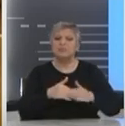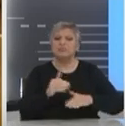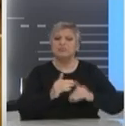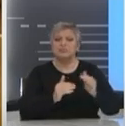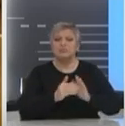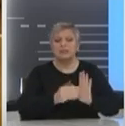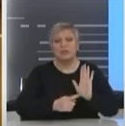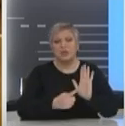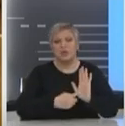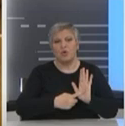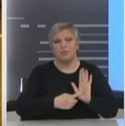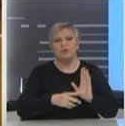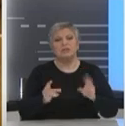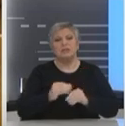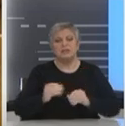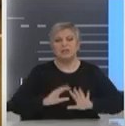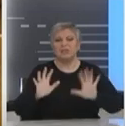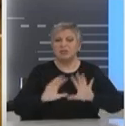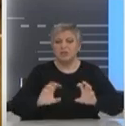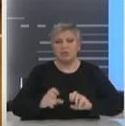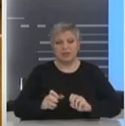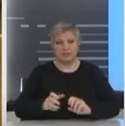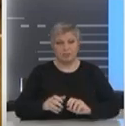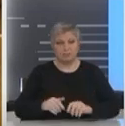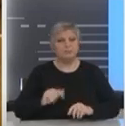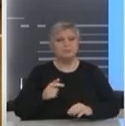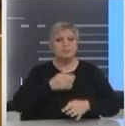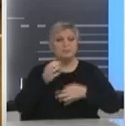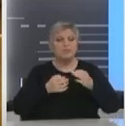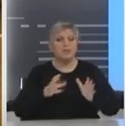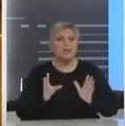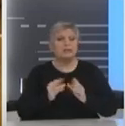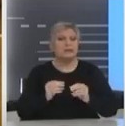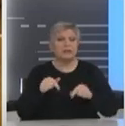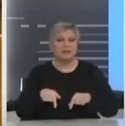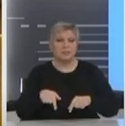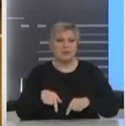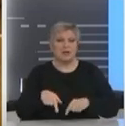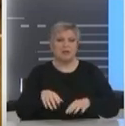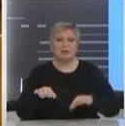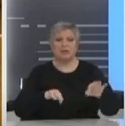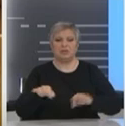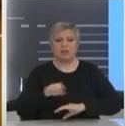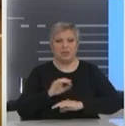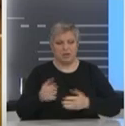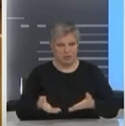Επανέρχομαι όμως στο νομοσχέδιο. Δεν είναι μόνο οι δασικοί χάρτες.